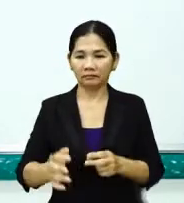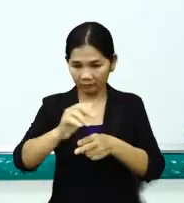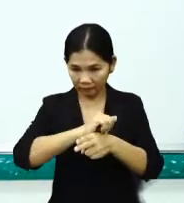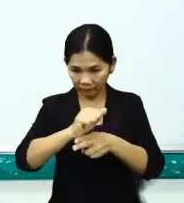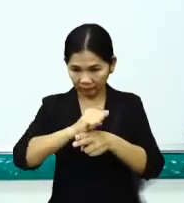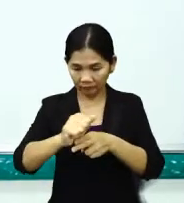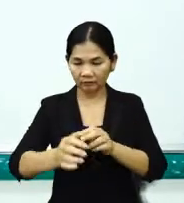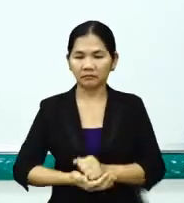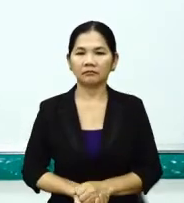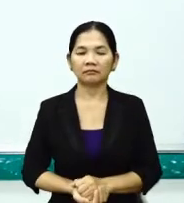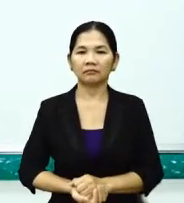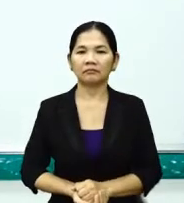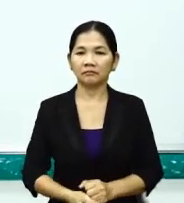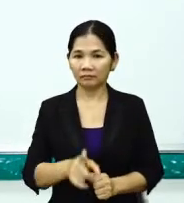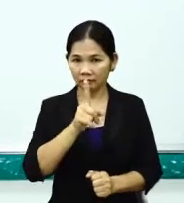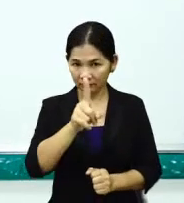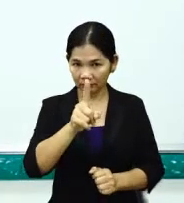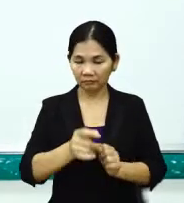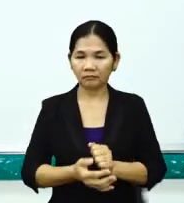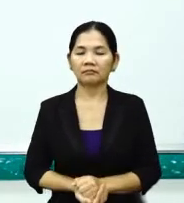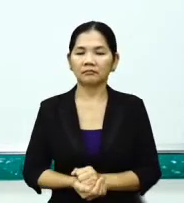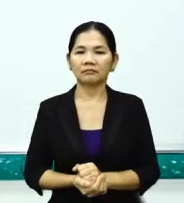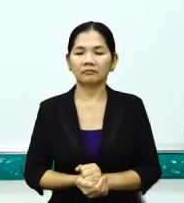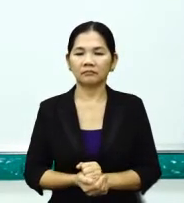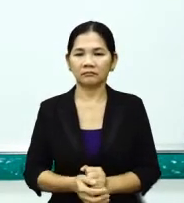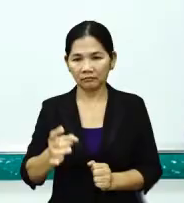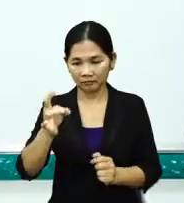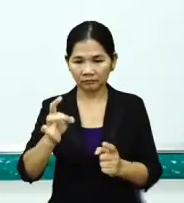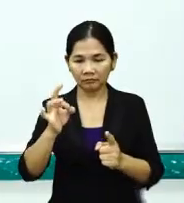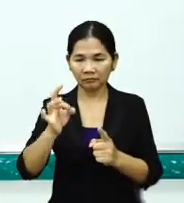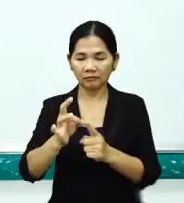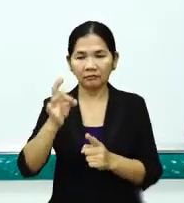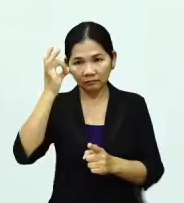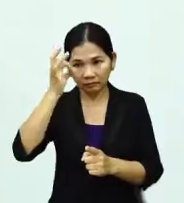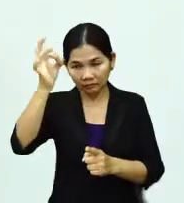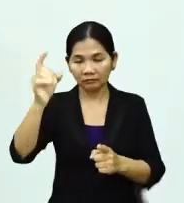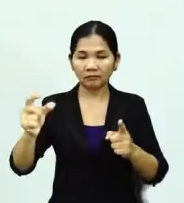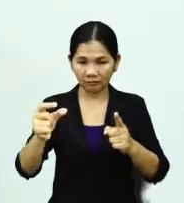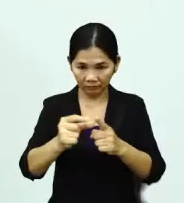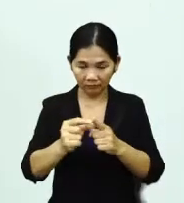hạt mùi cho bình dưa phía ở